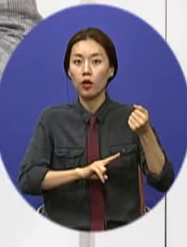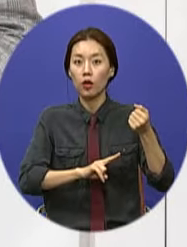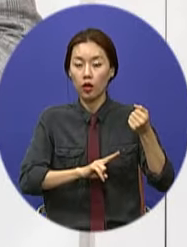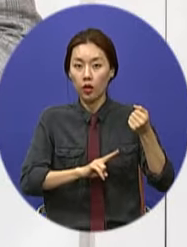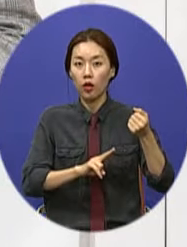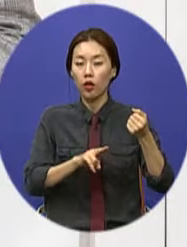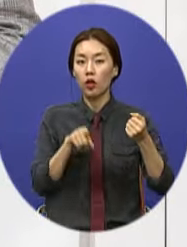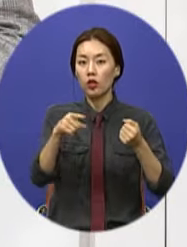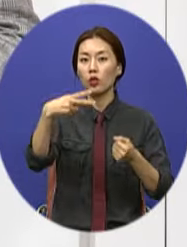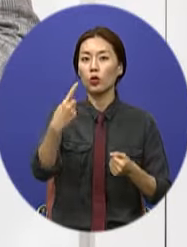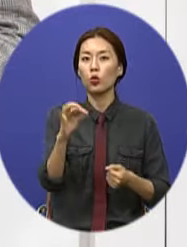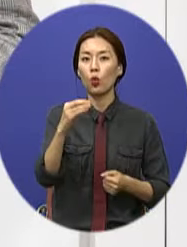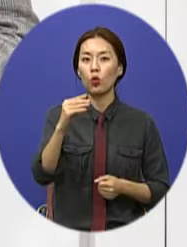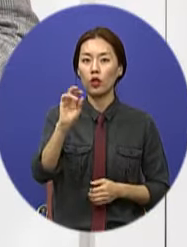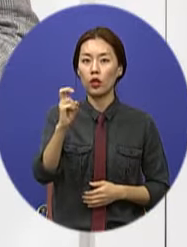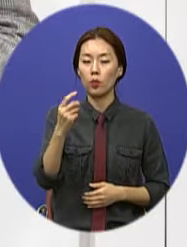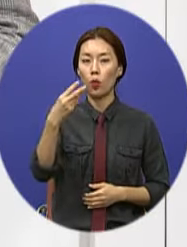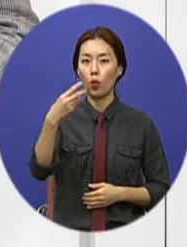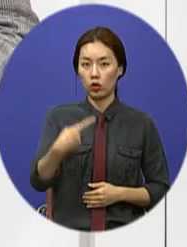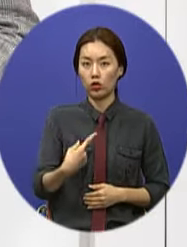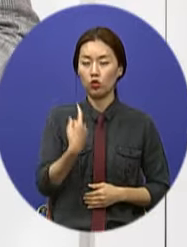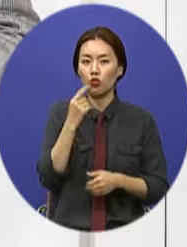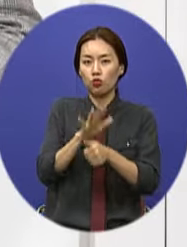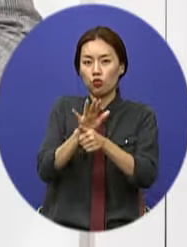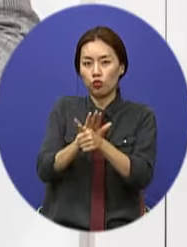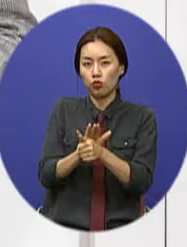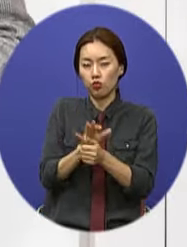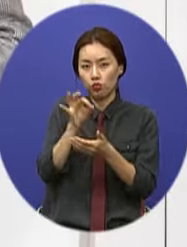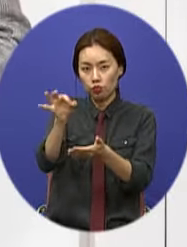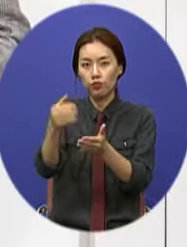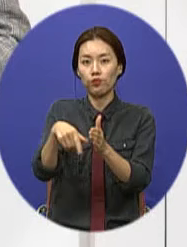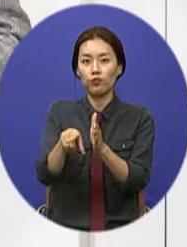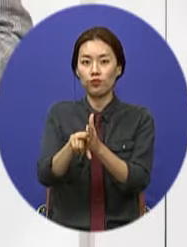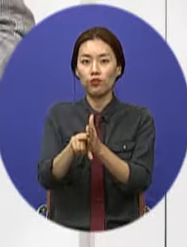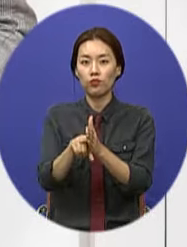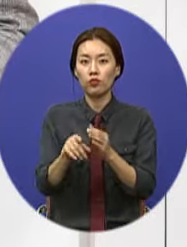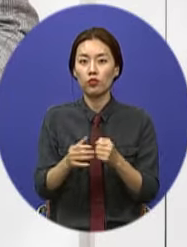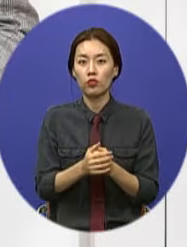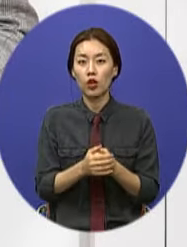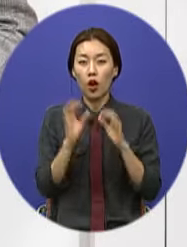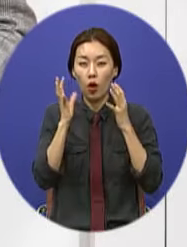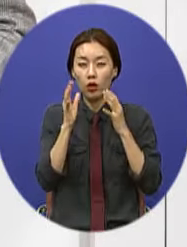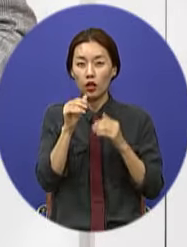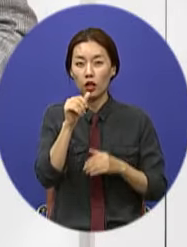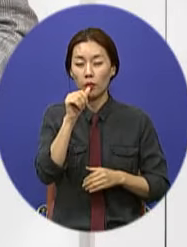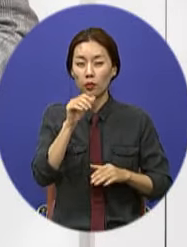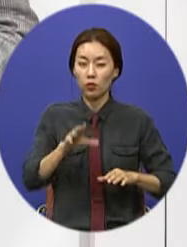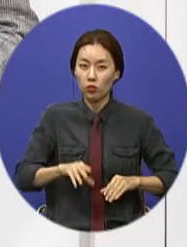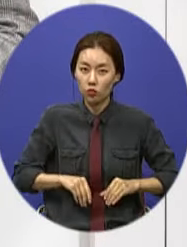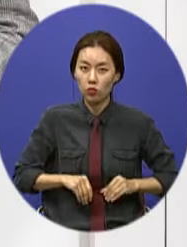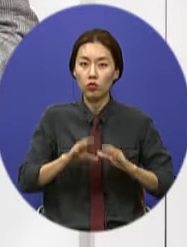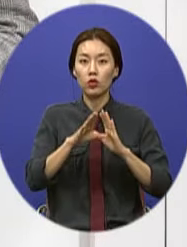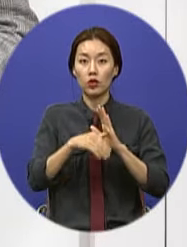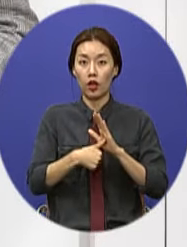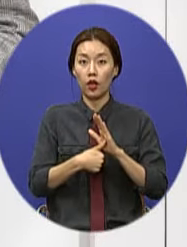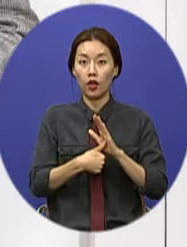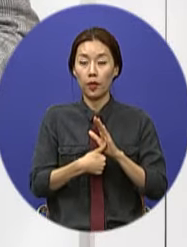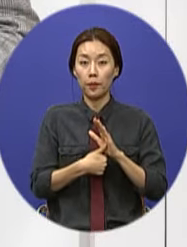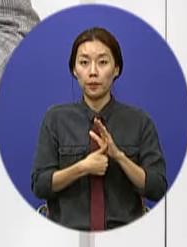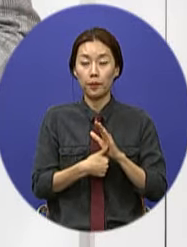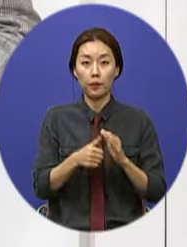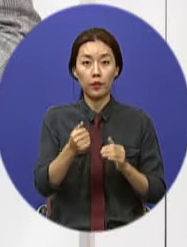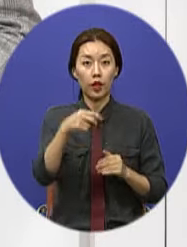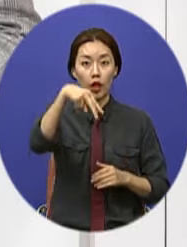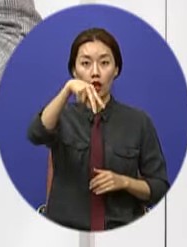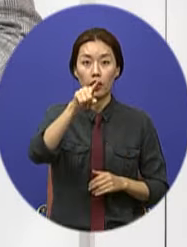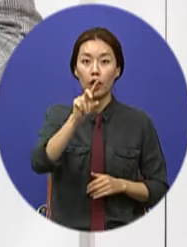이제 남는 그 이익을 가지고 동팀으로 예 네. 그 이제 어린을 돕는데 그 경상 저 삼동면이라는 데가